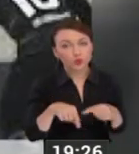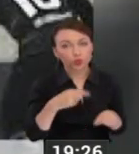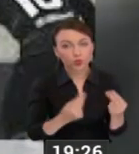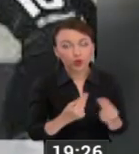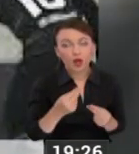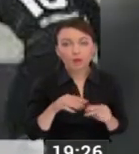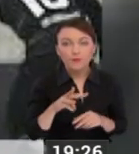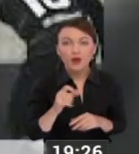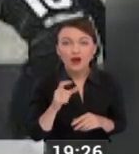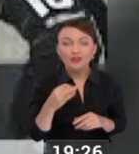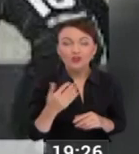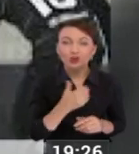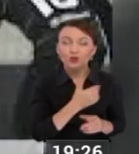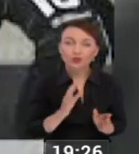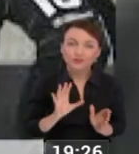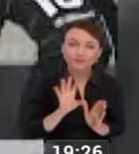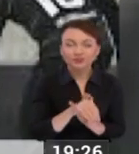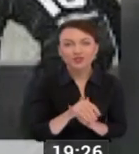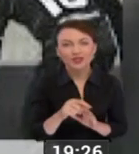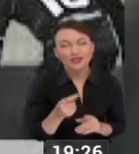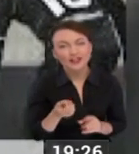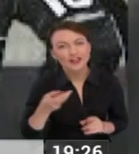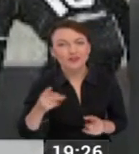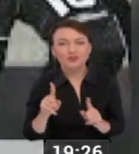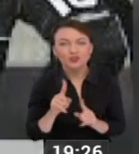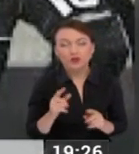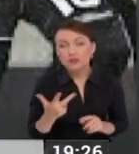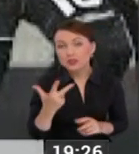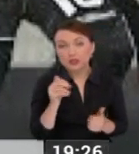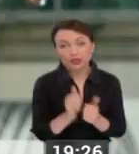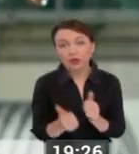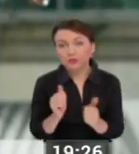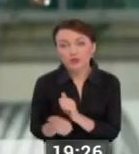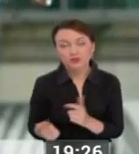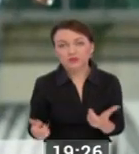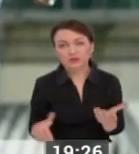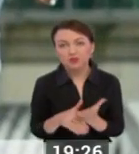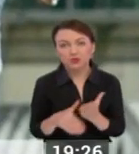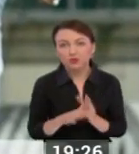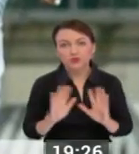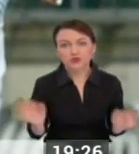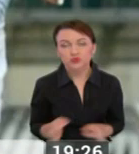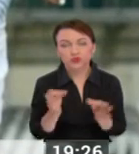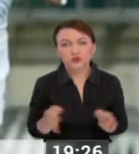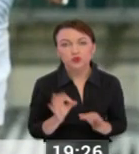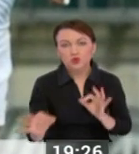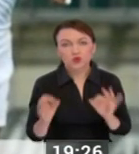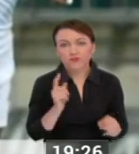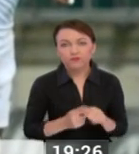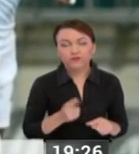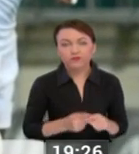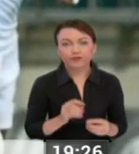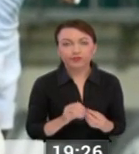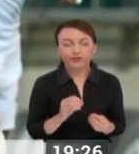намагався додати креативу у дії своїх підопічних, але усі три заміни кардинально не вплинули на перебіг подій. Ближче